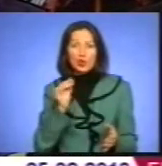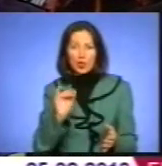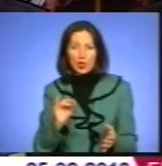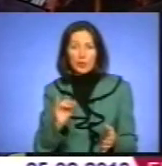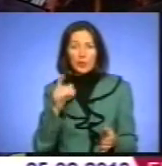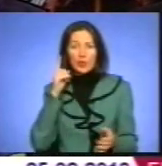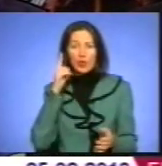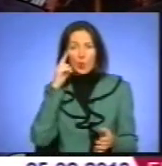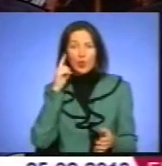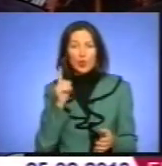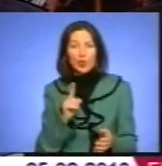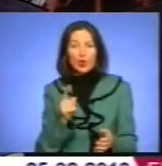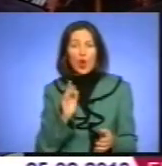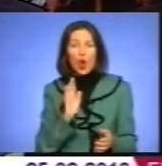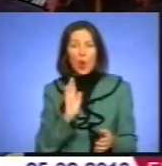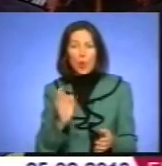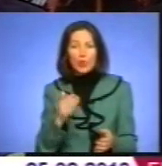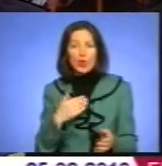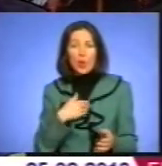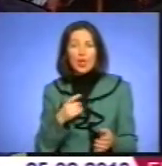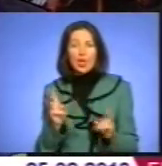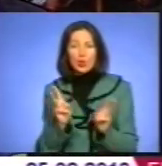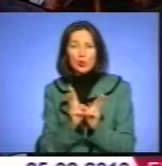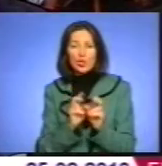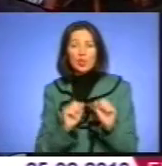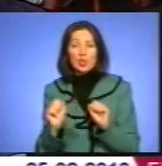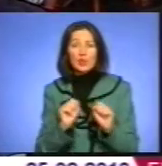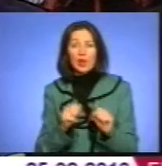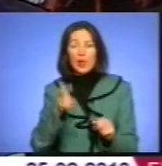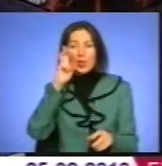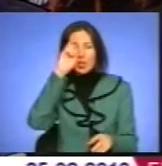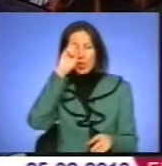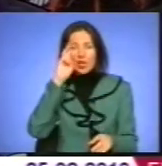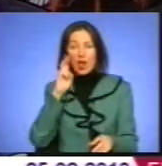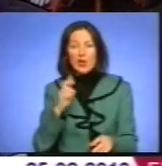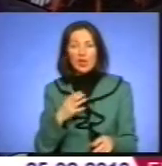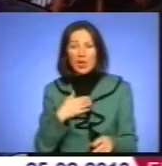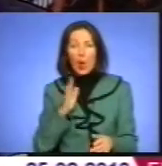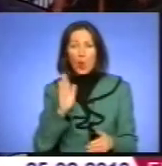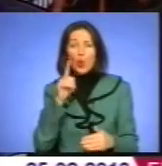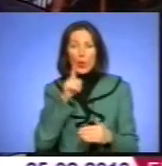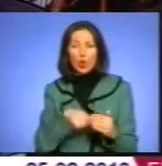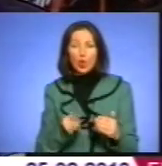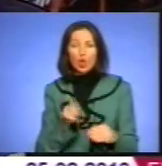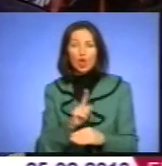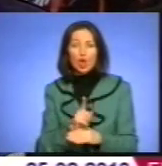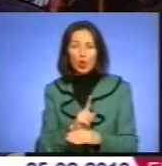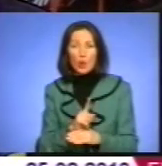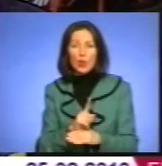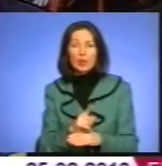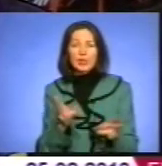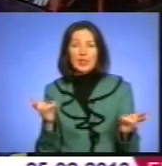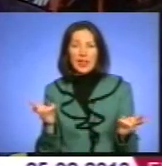Я думаю, що знову ж таки відбудуться мене зустрічі з керівниками держави, де я буду переконувати, що Тернополі